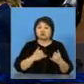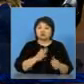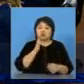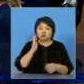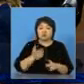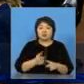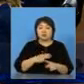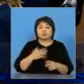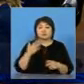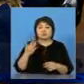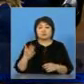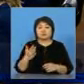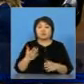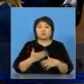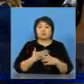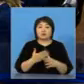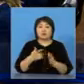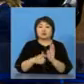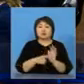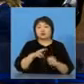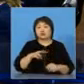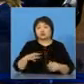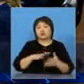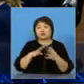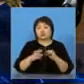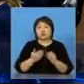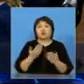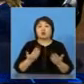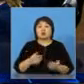боламыз. Осының арқасында 7 миллион жуық